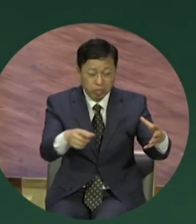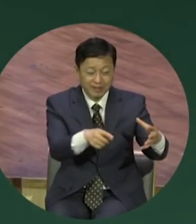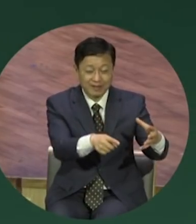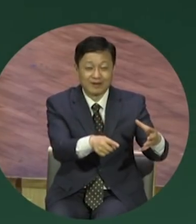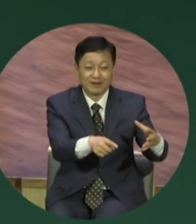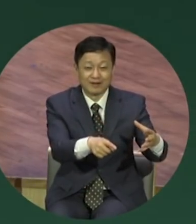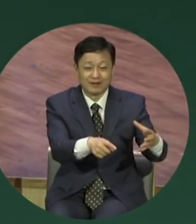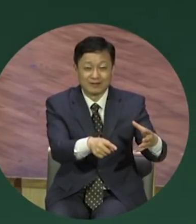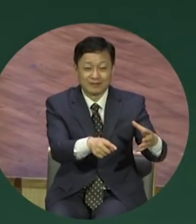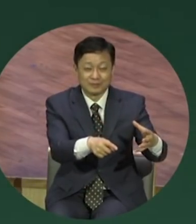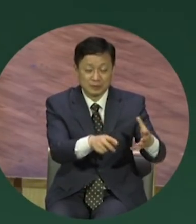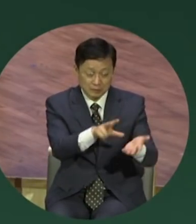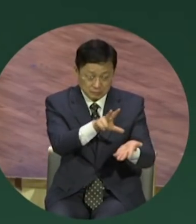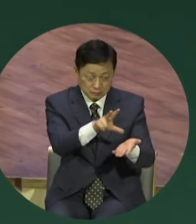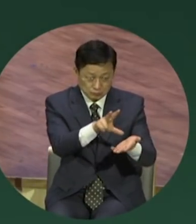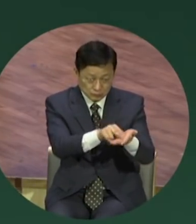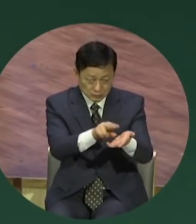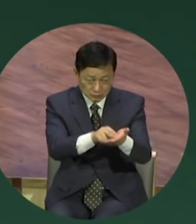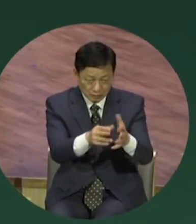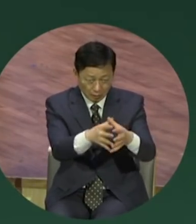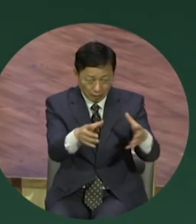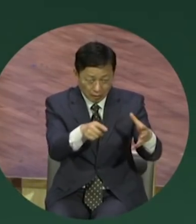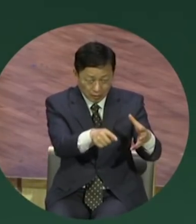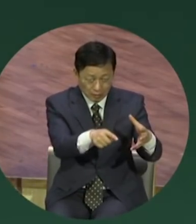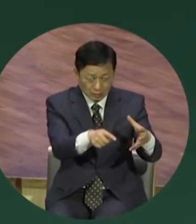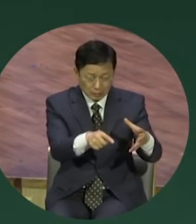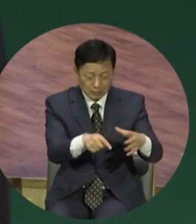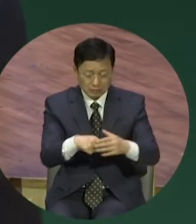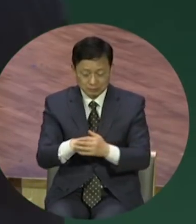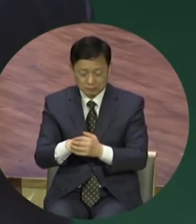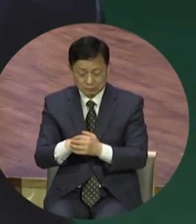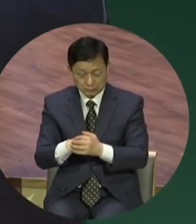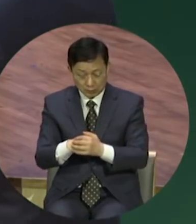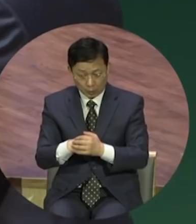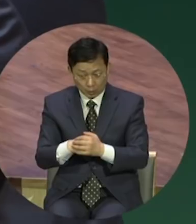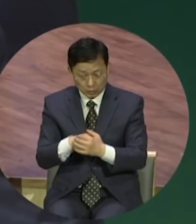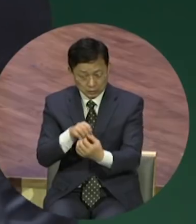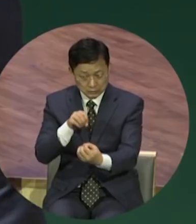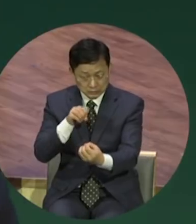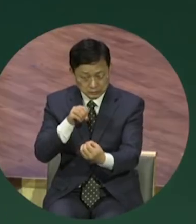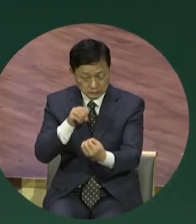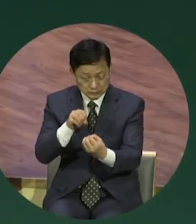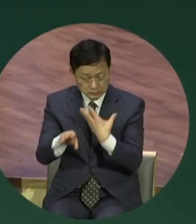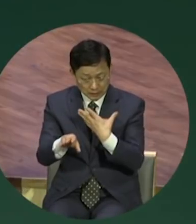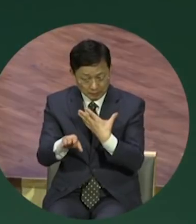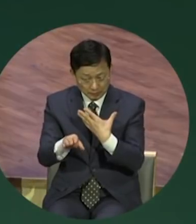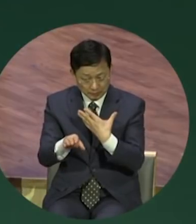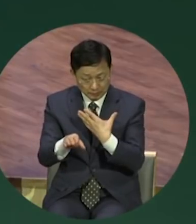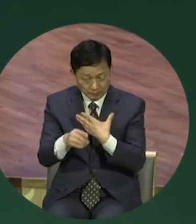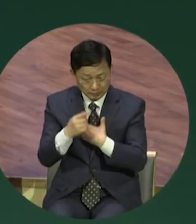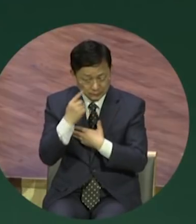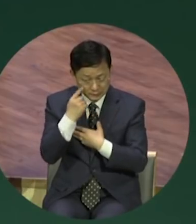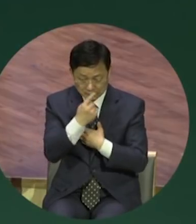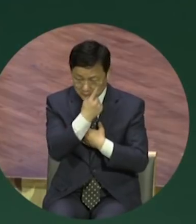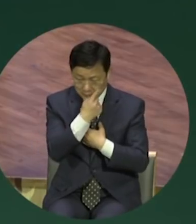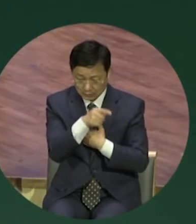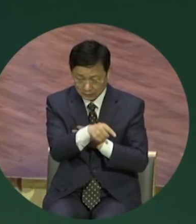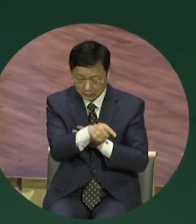remaining problems. 이것은 다 응답의 여정입니다. But these are all a journey for answers.